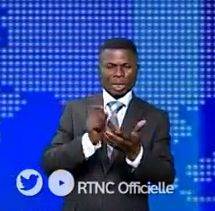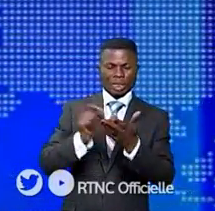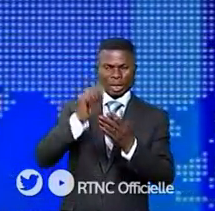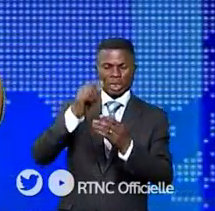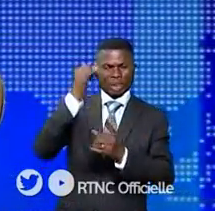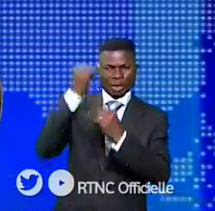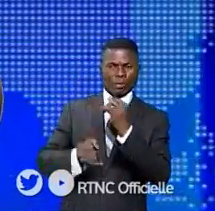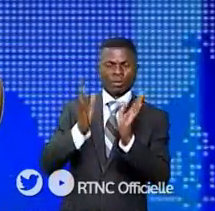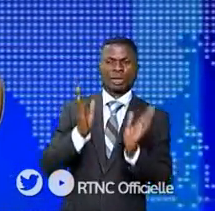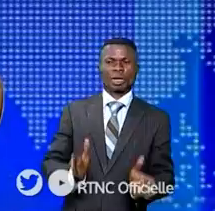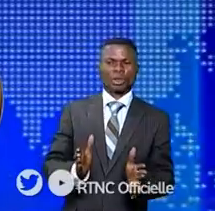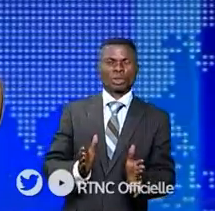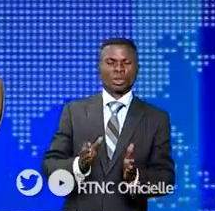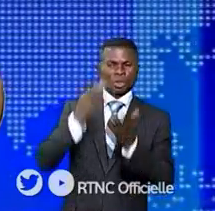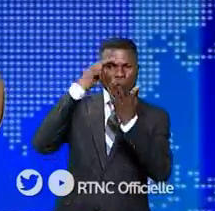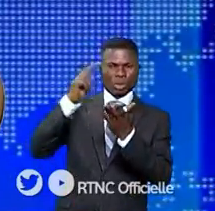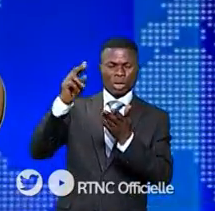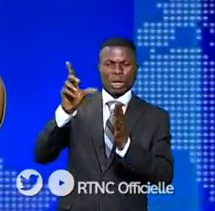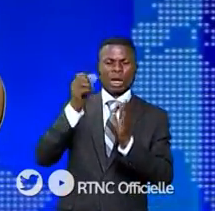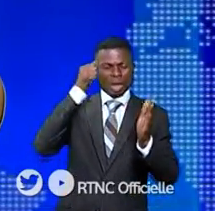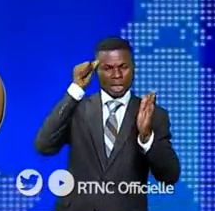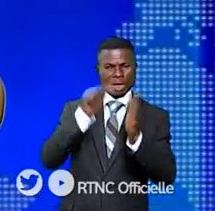classes terminales. Vu le décret numéro